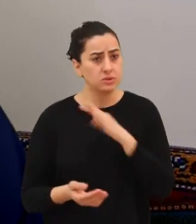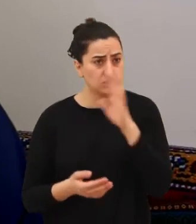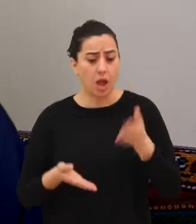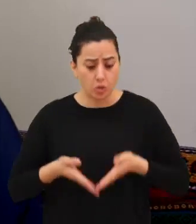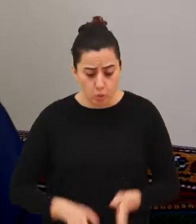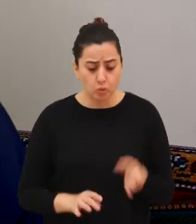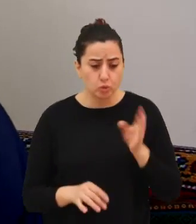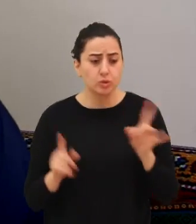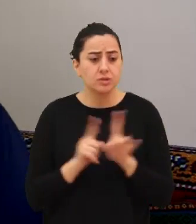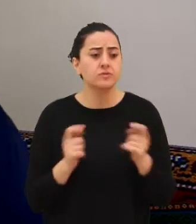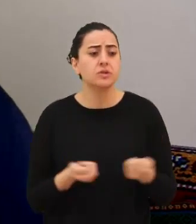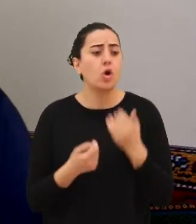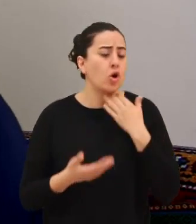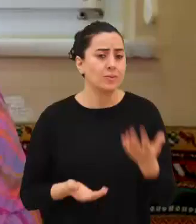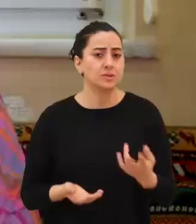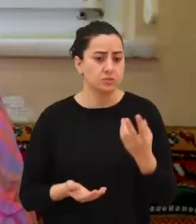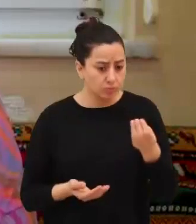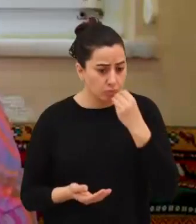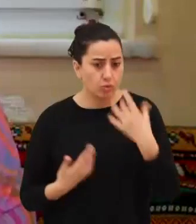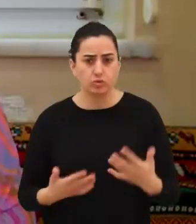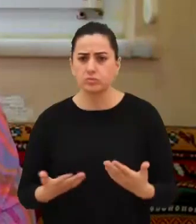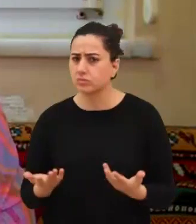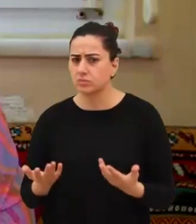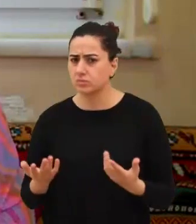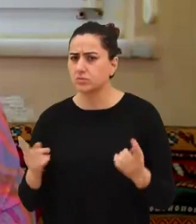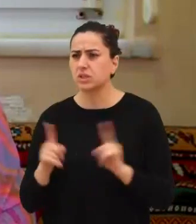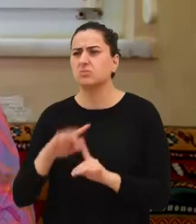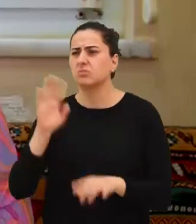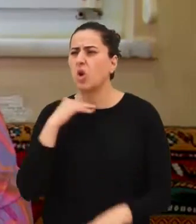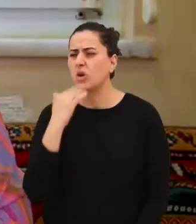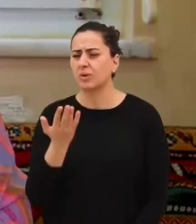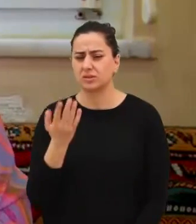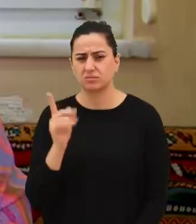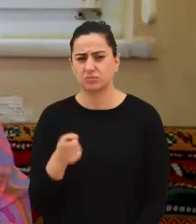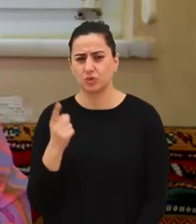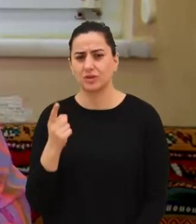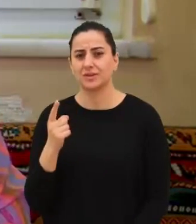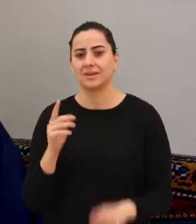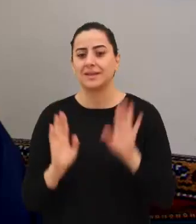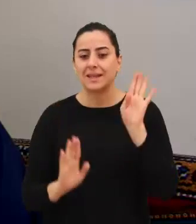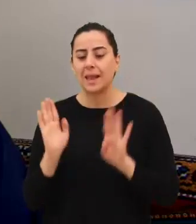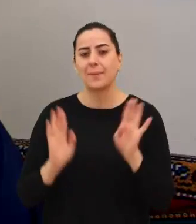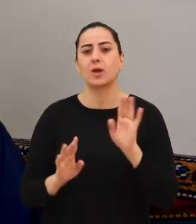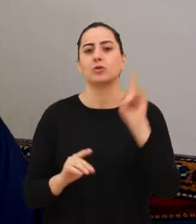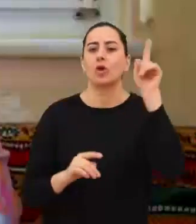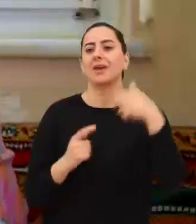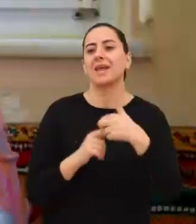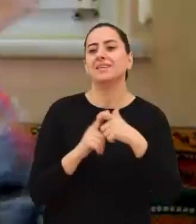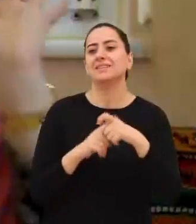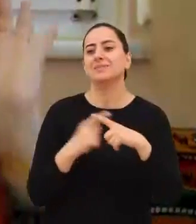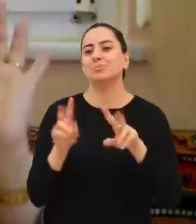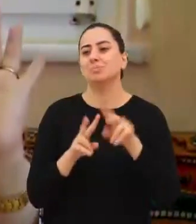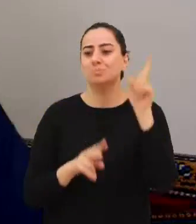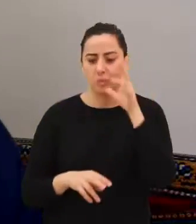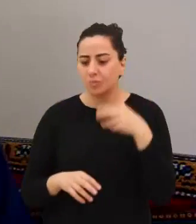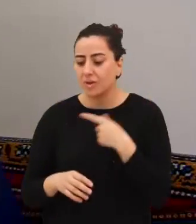mı? Tam tersi. İki kişilik yer. Rejim ne ayol? Rejimle ben rejim bilmem. Ben ancak demokrasi rejimimizi bilirim. Başka rejim bilmem ben